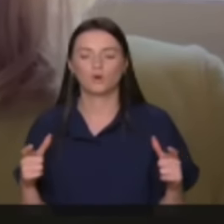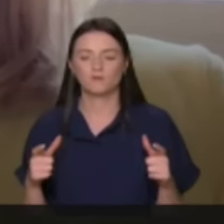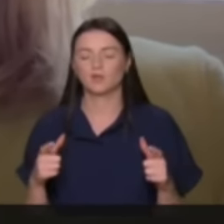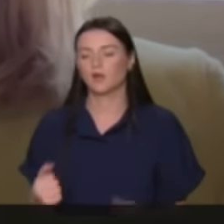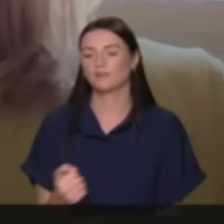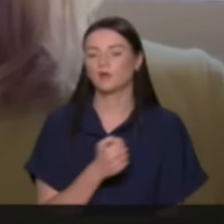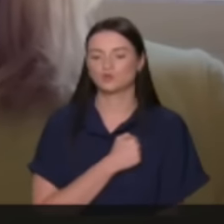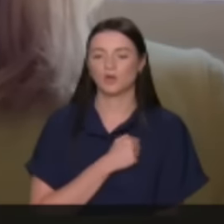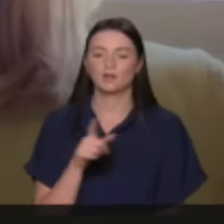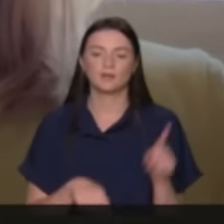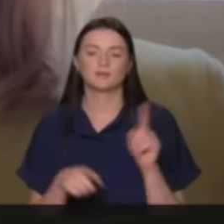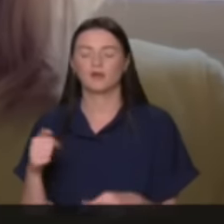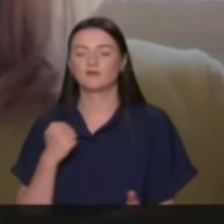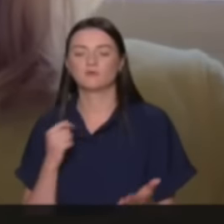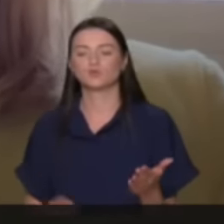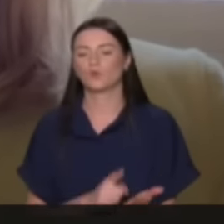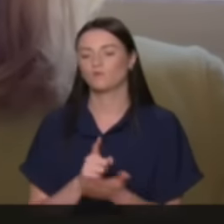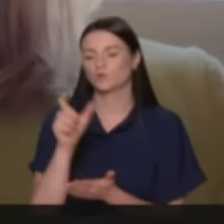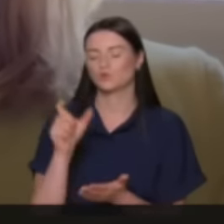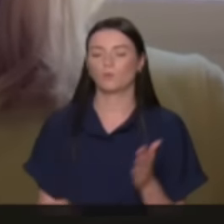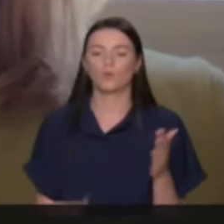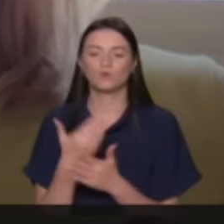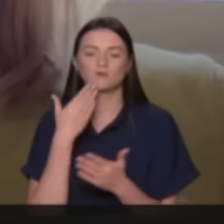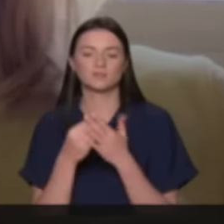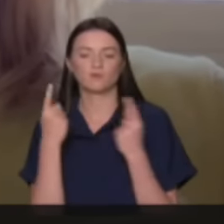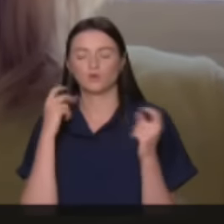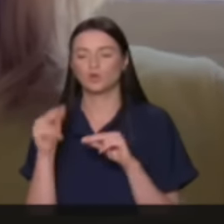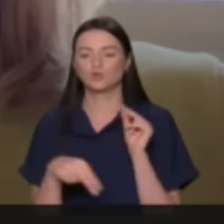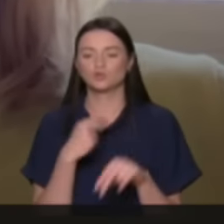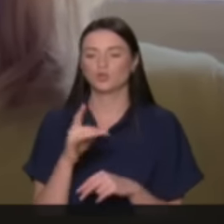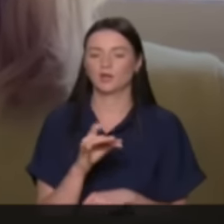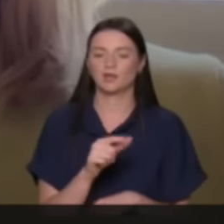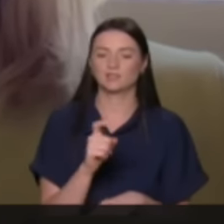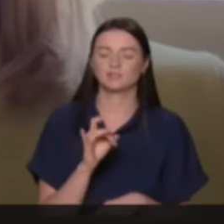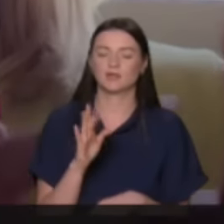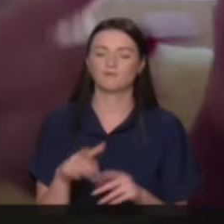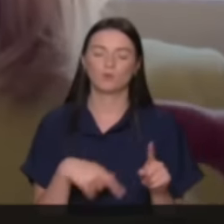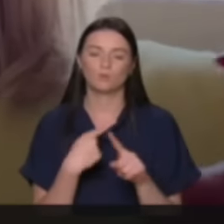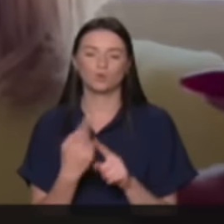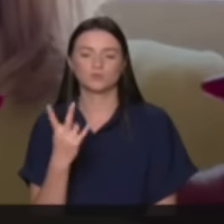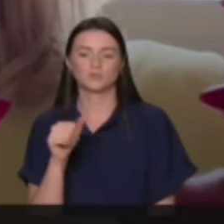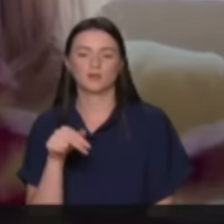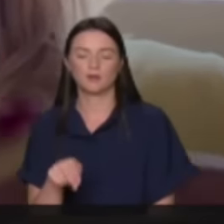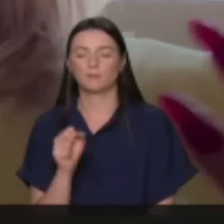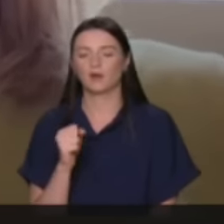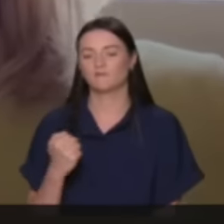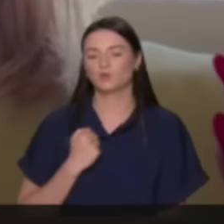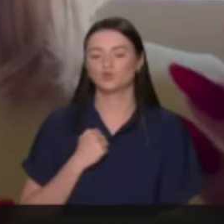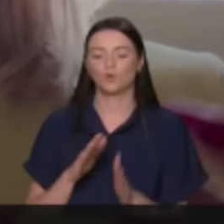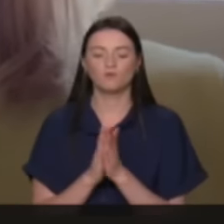жаль, деякі військовозобов'язані оновили свої дані через РЗР+, через НАП, але військового квитка